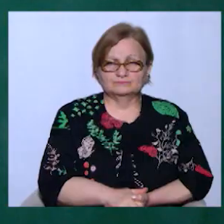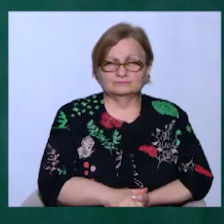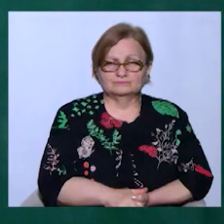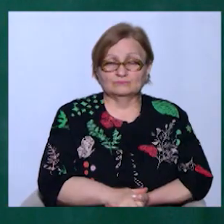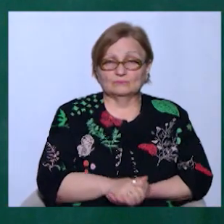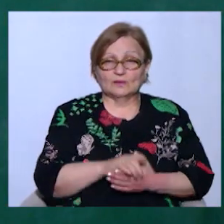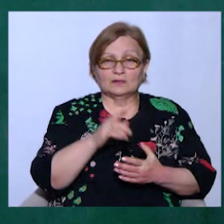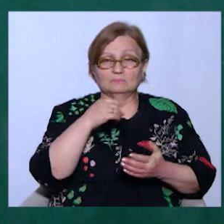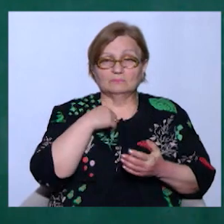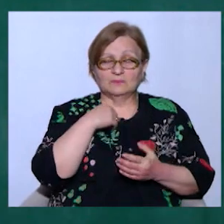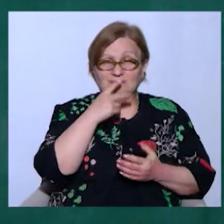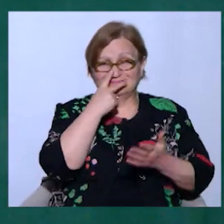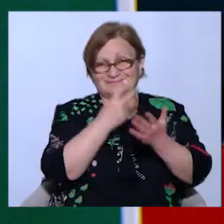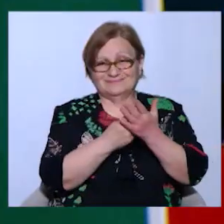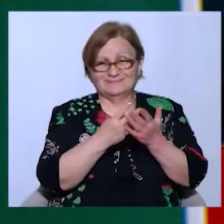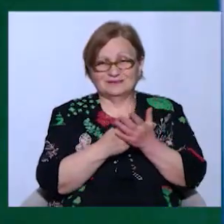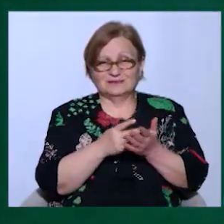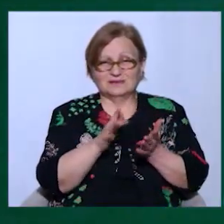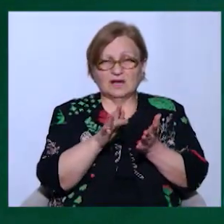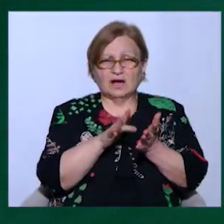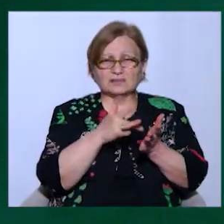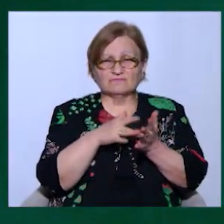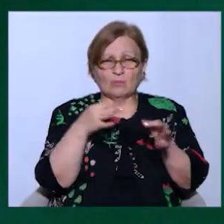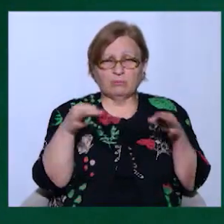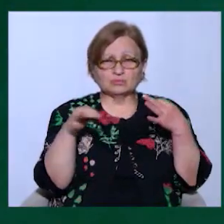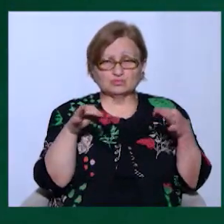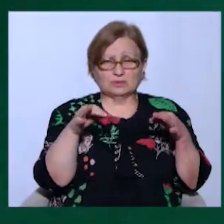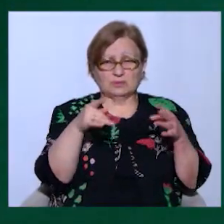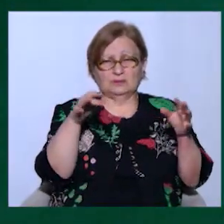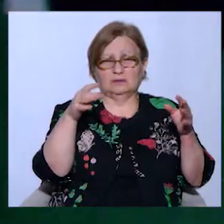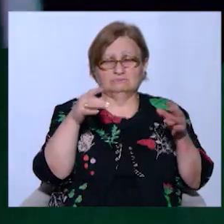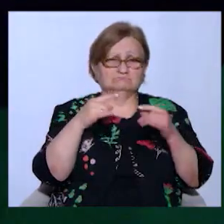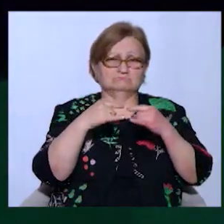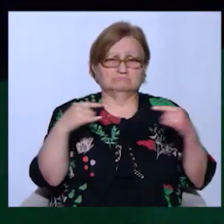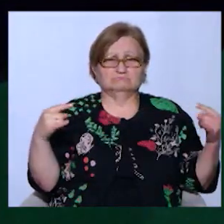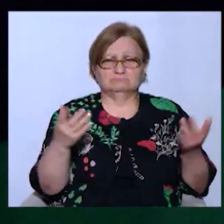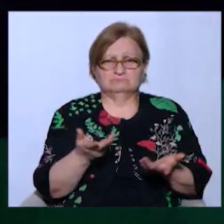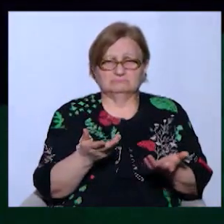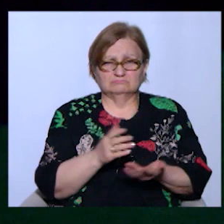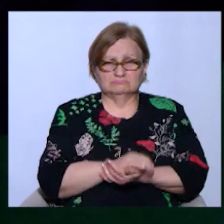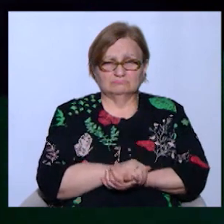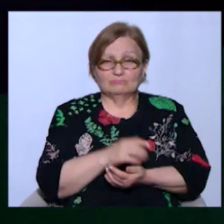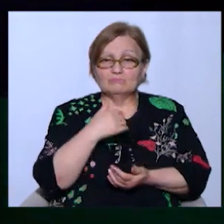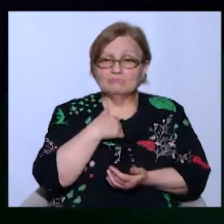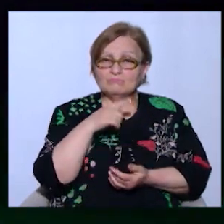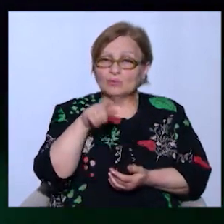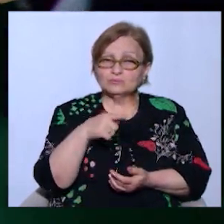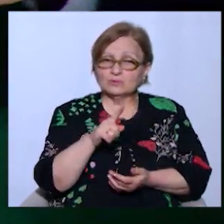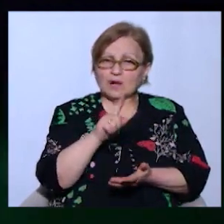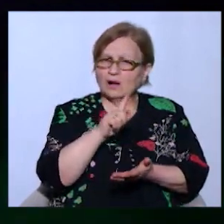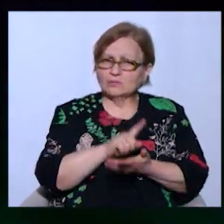კარგად დაინახოთ, თორემ რვეულის ფურცელი ჩვეულებრივი არის აი ესეთი. და რას მოვითხო მე, რომ აუცილებლად ეს